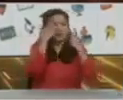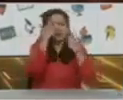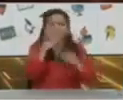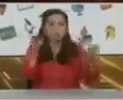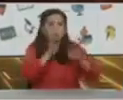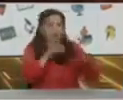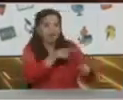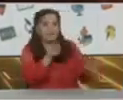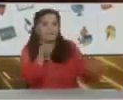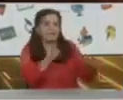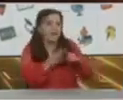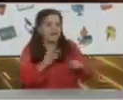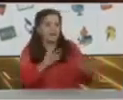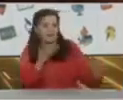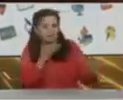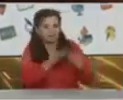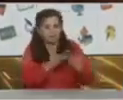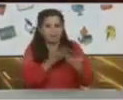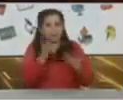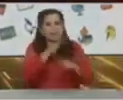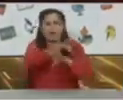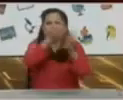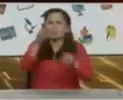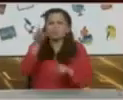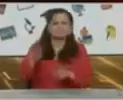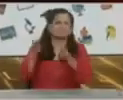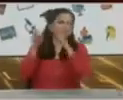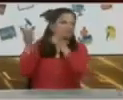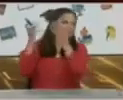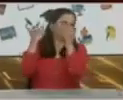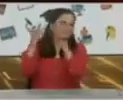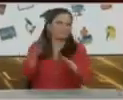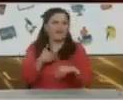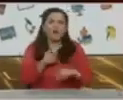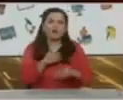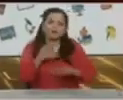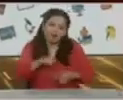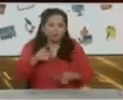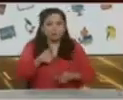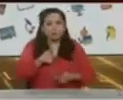आप सब कुछ छोड़कर खुद एक बच्चे बन गए।